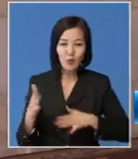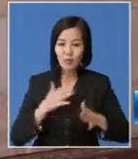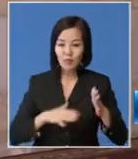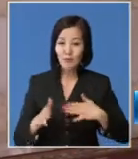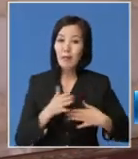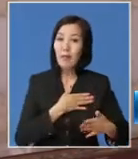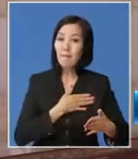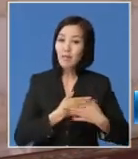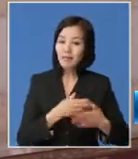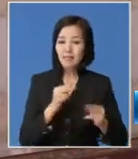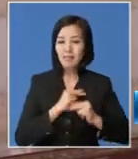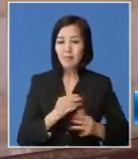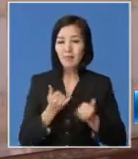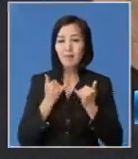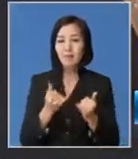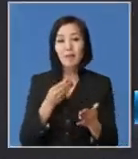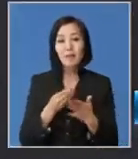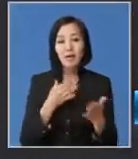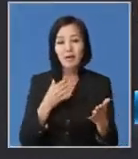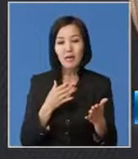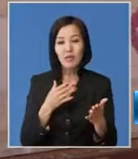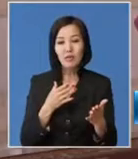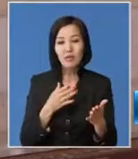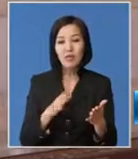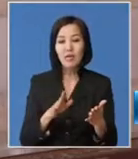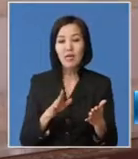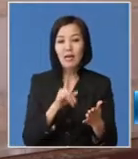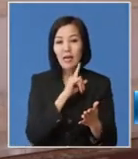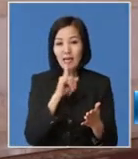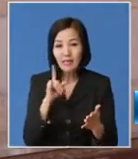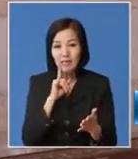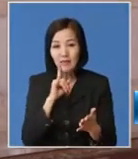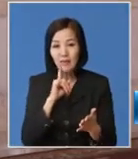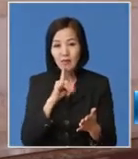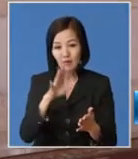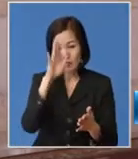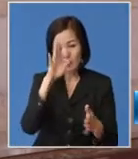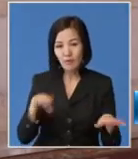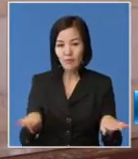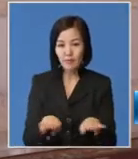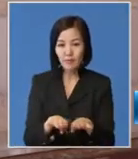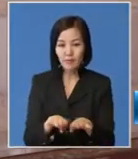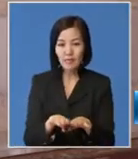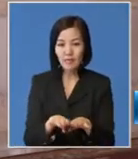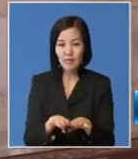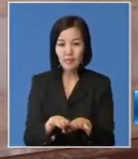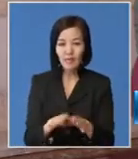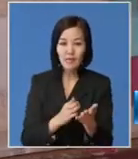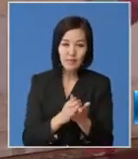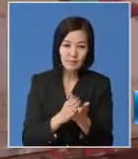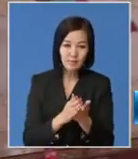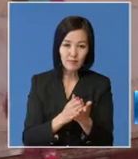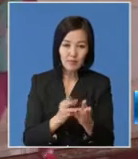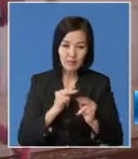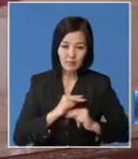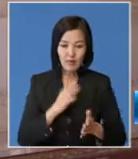белсенді еңбегімді осылай бағалаған үшін әйелдер болсақ та еркектермен бірге бір қатарда осылай еңбек